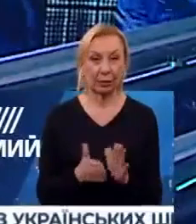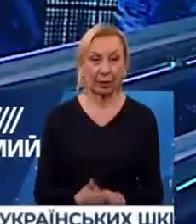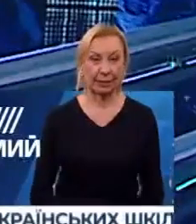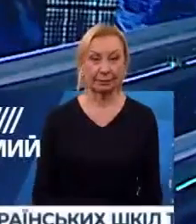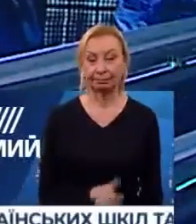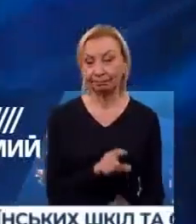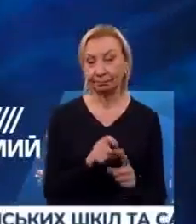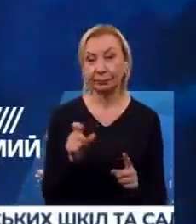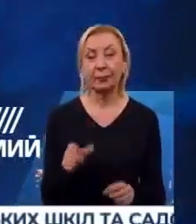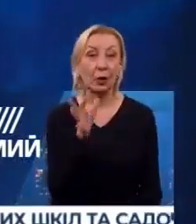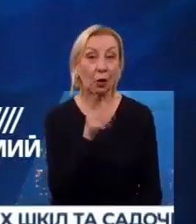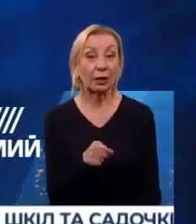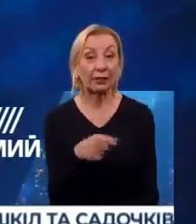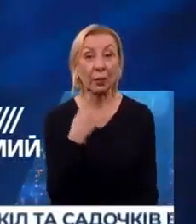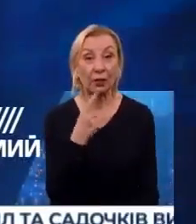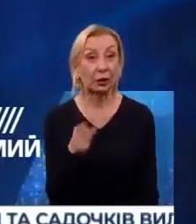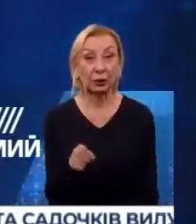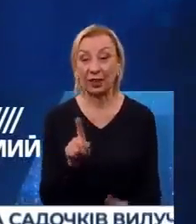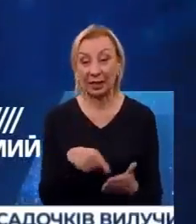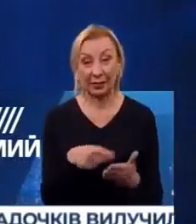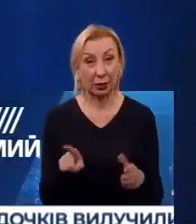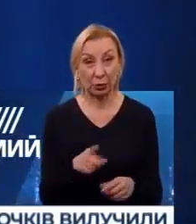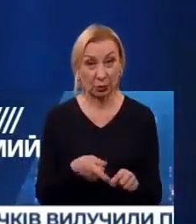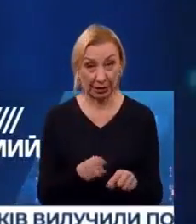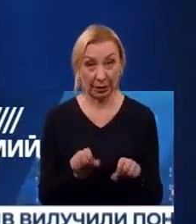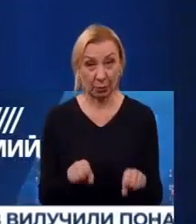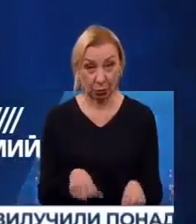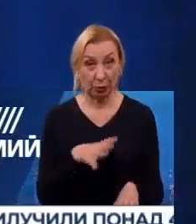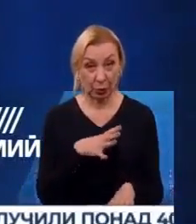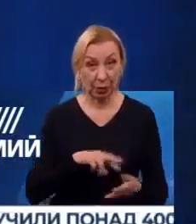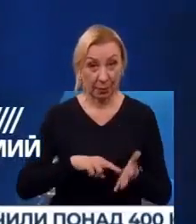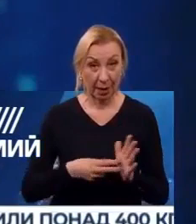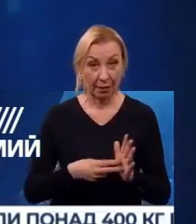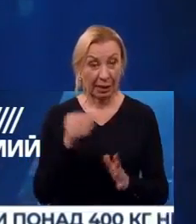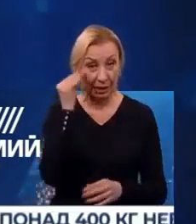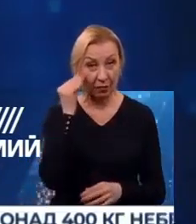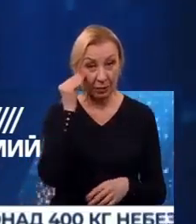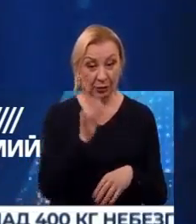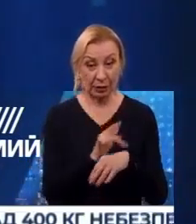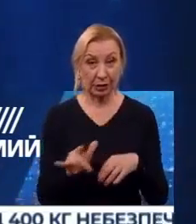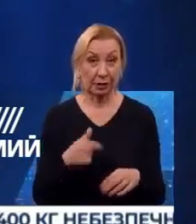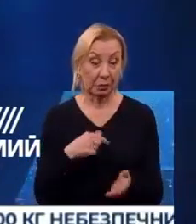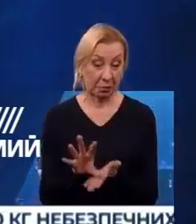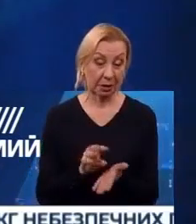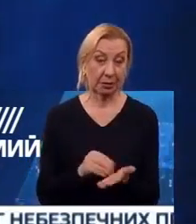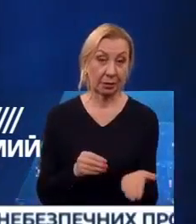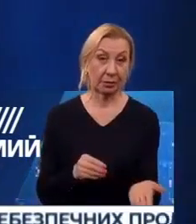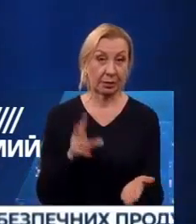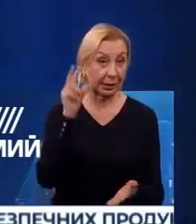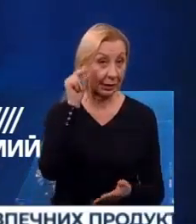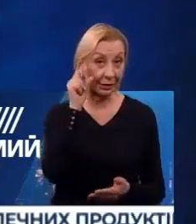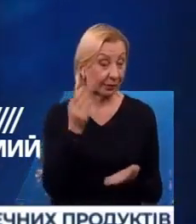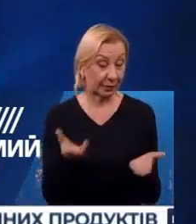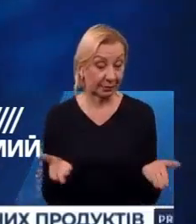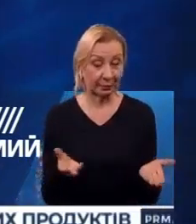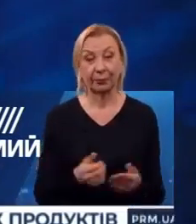ви говорите про те, що ви не вірите, що це може бути план навмисного знищення, я вам наведу інший приклад. Цифри ж річ